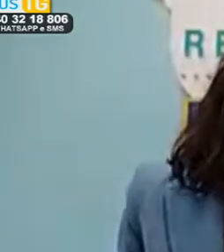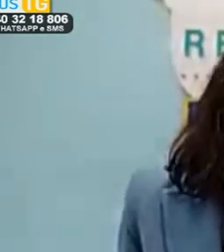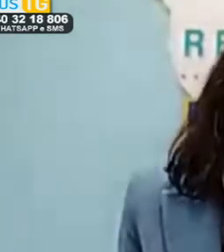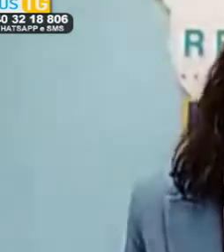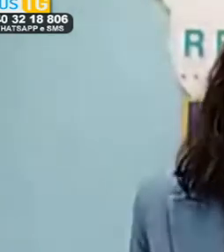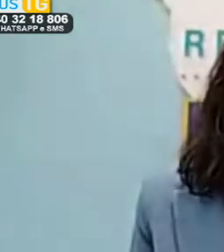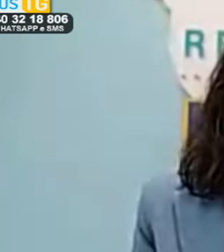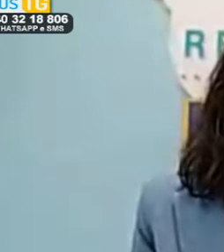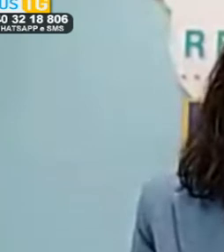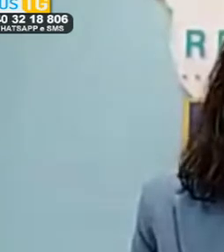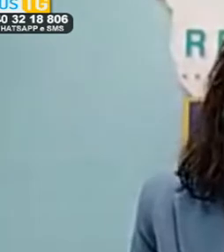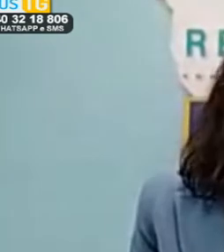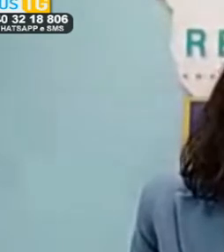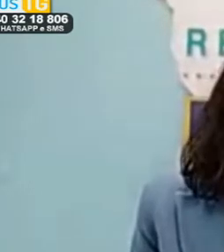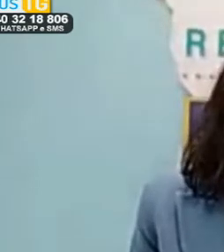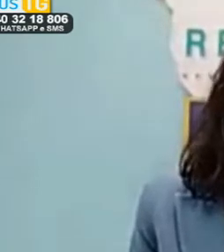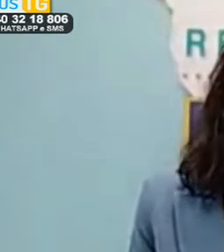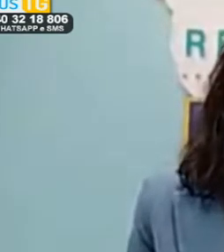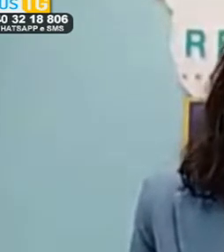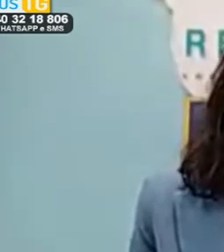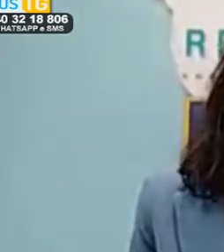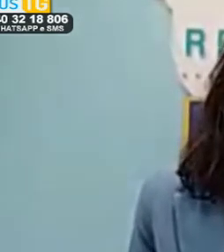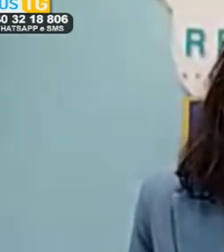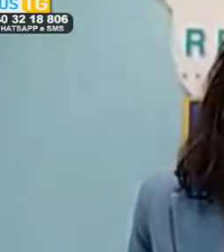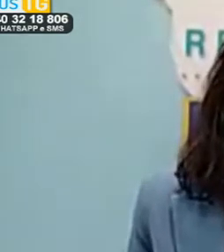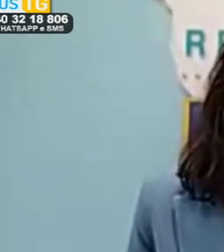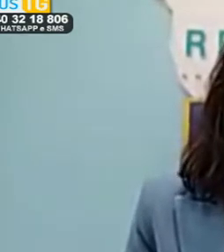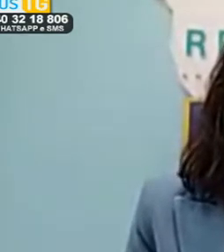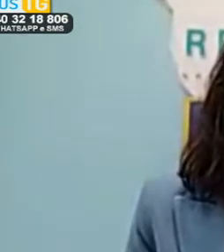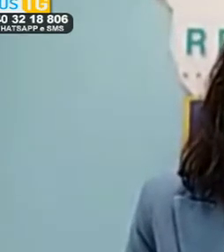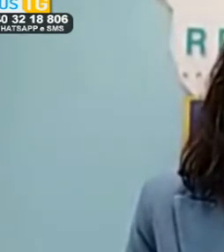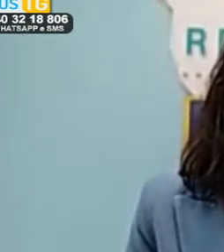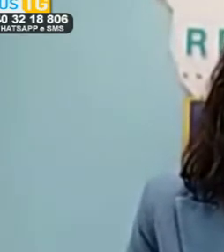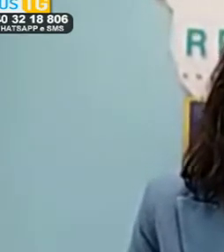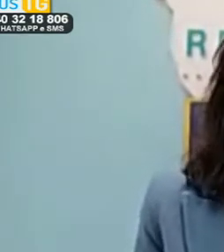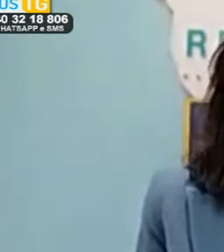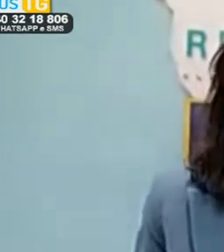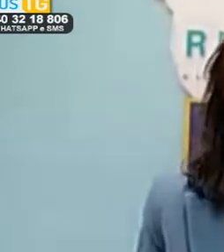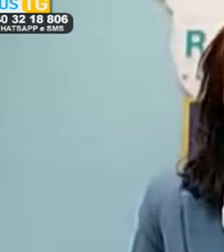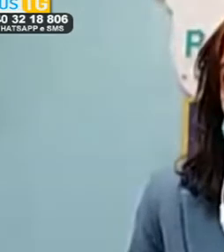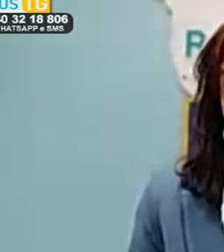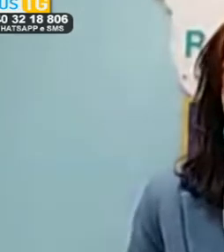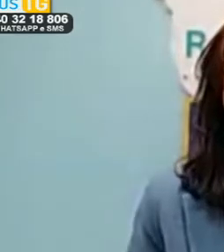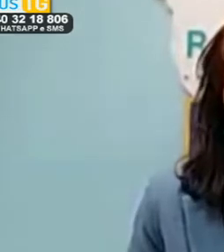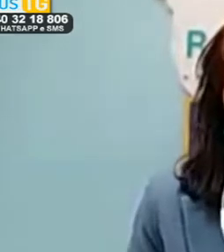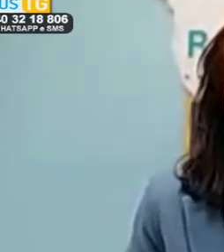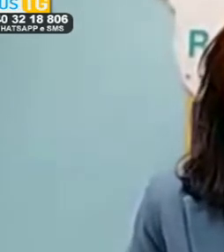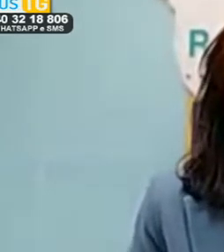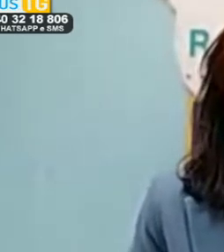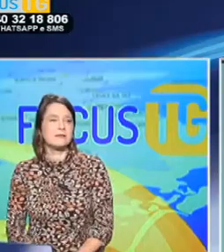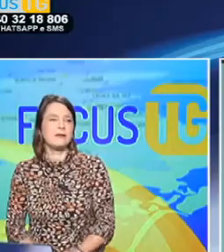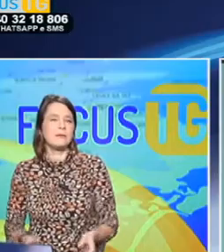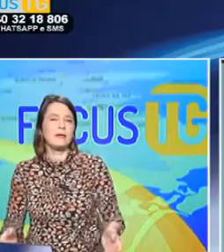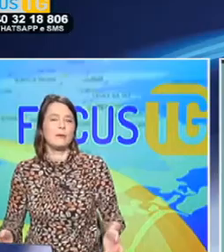per sensibilizzarli, per fare qualcosa, per far sì che si venga in aiuto della motorizzazione civile di Vicenza e di quelle che sono appunto in